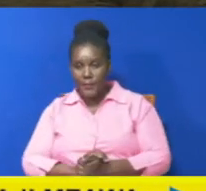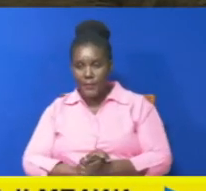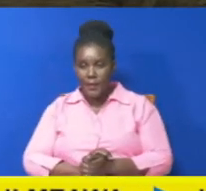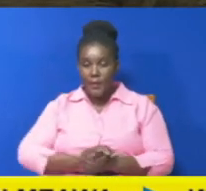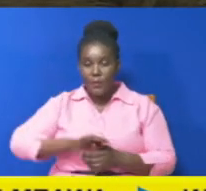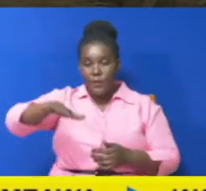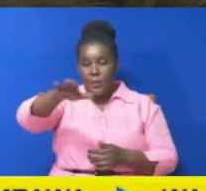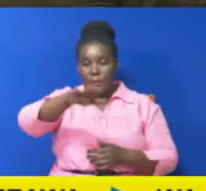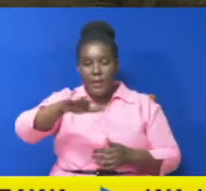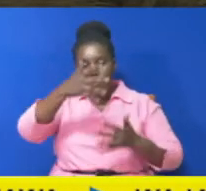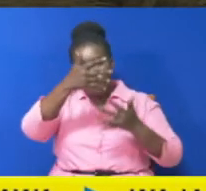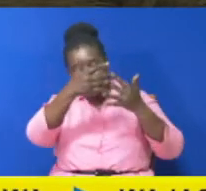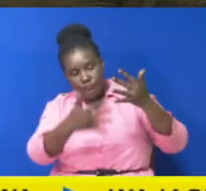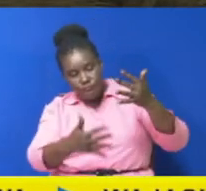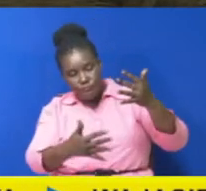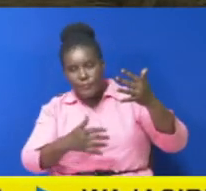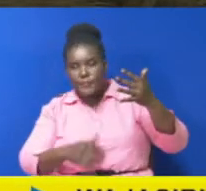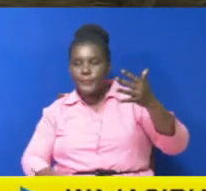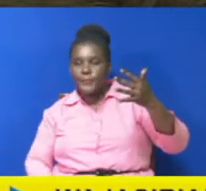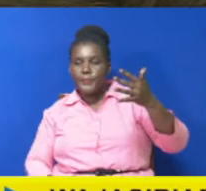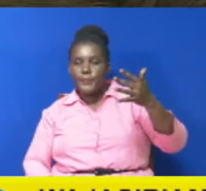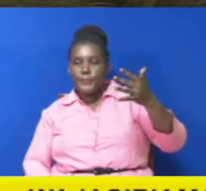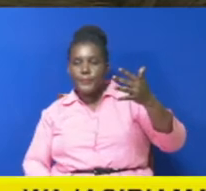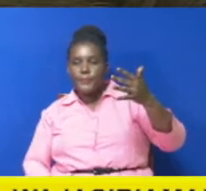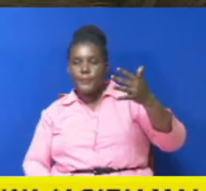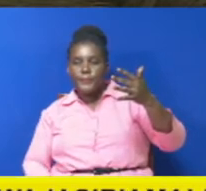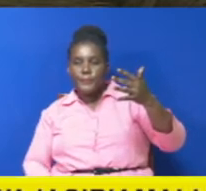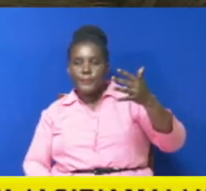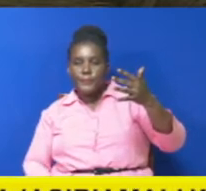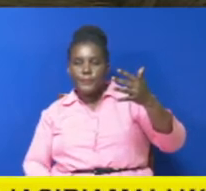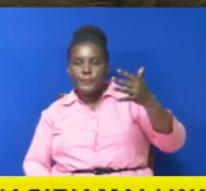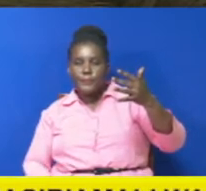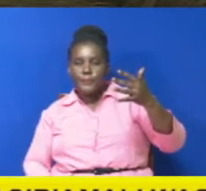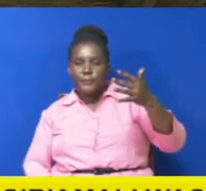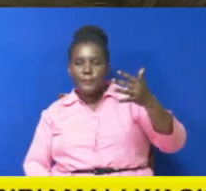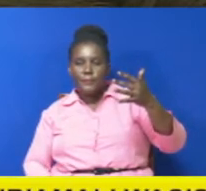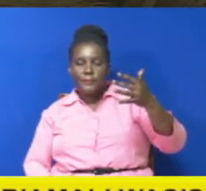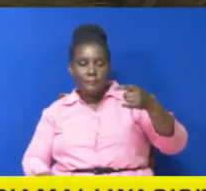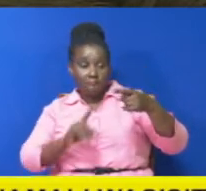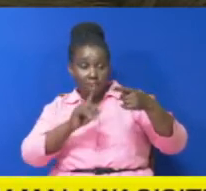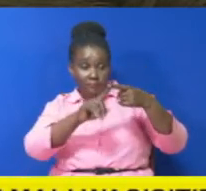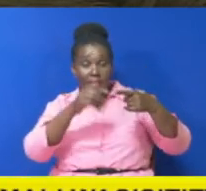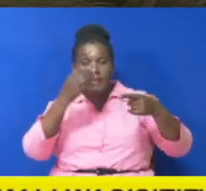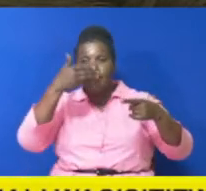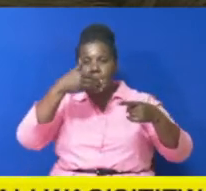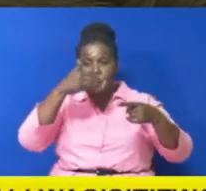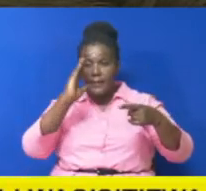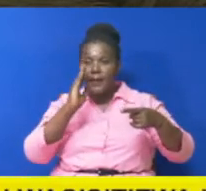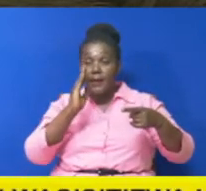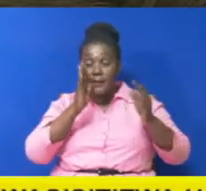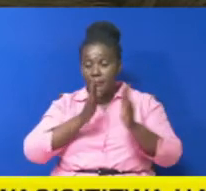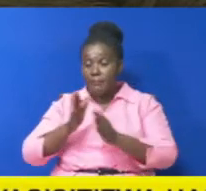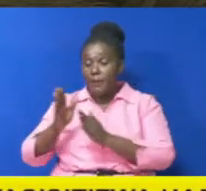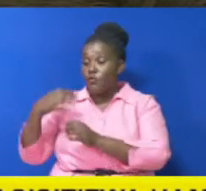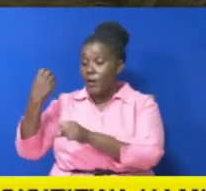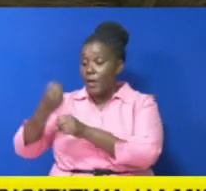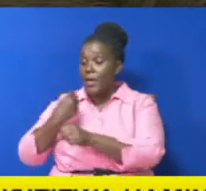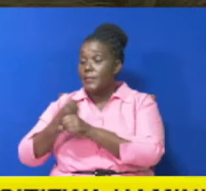katika maeneo yafuatayo. Kwanza tumeona mwaka huu serikali imepitisha mpango kazi wa